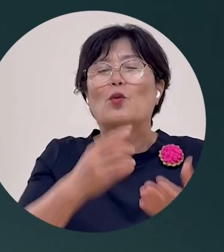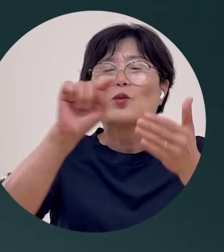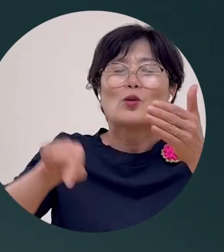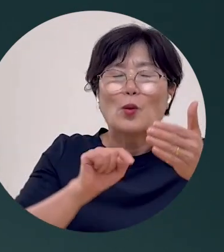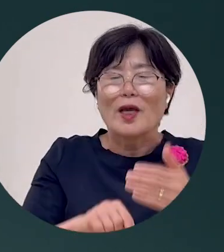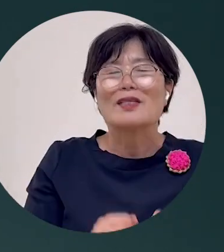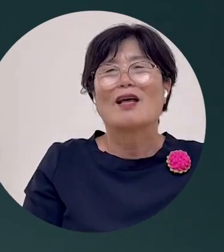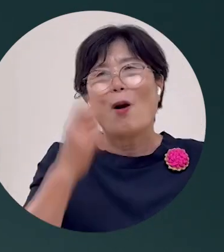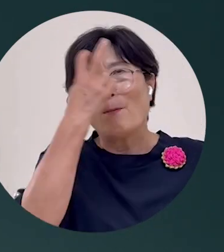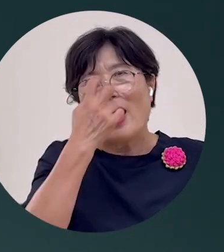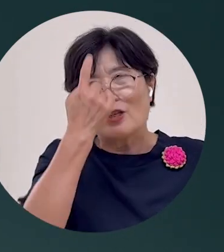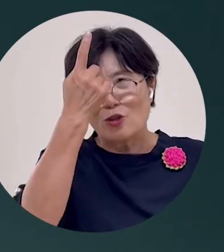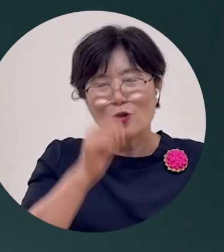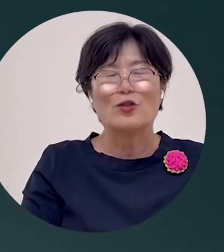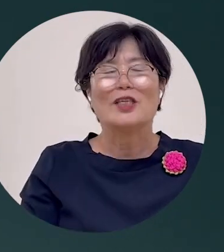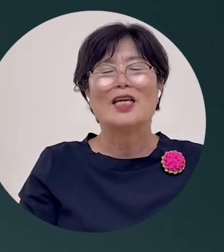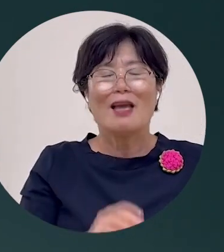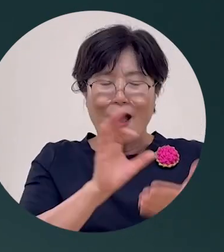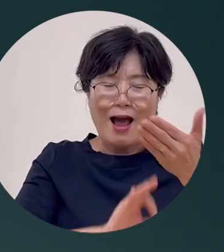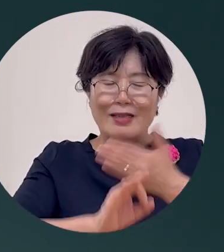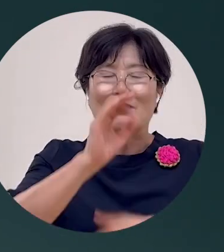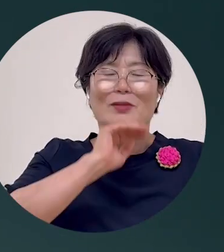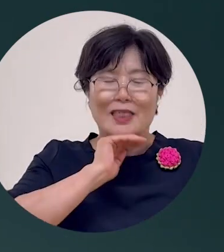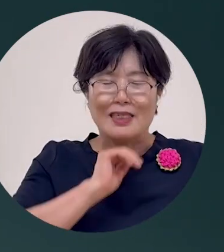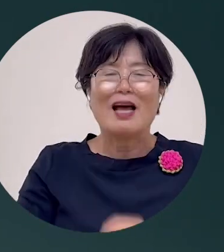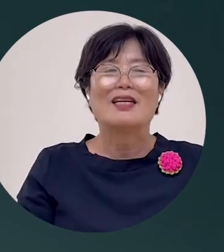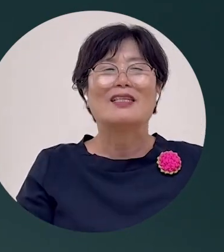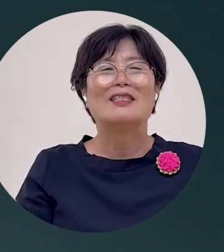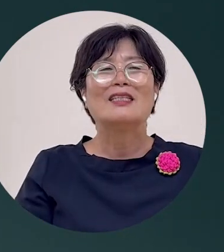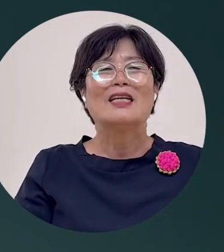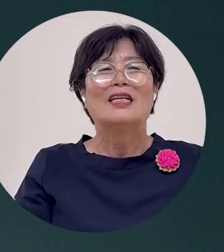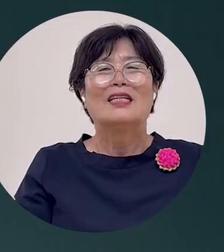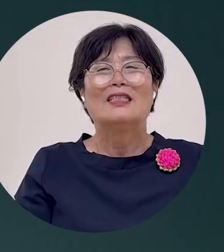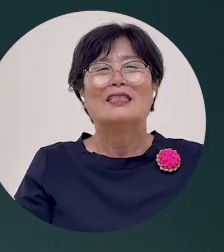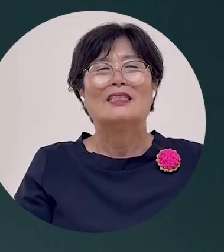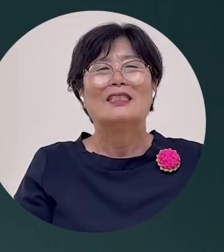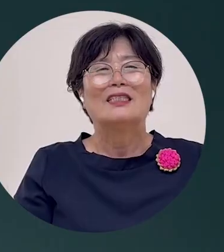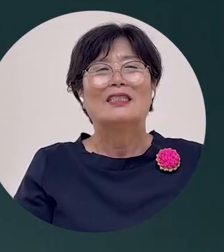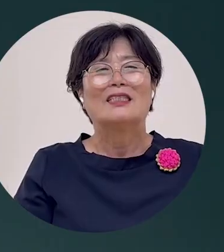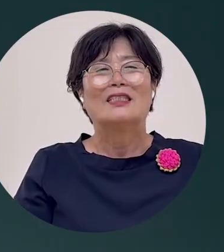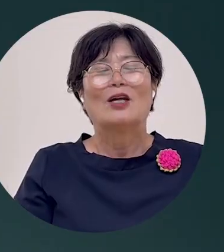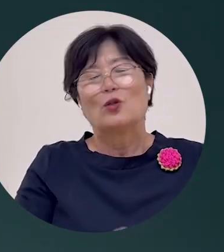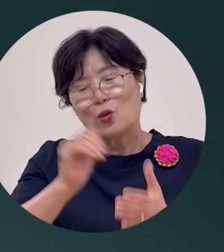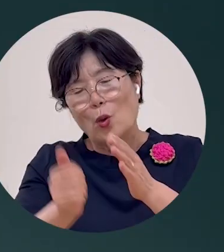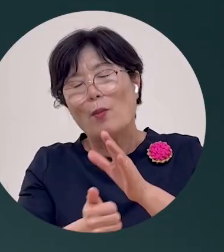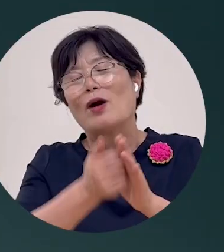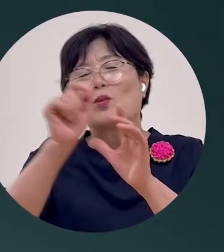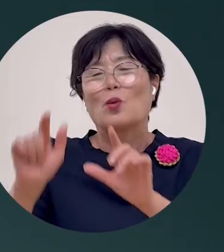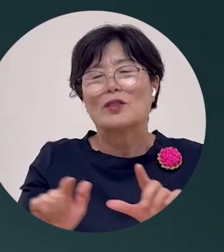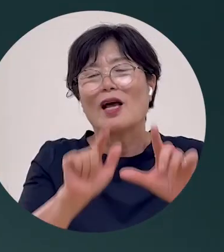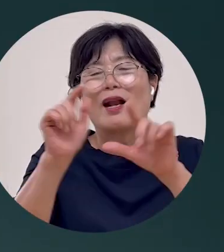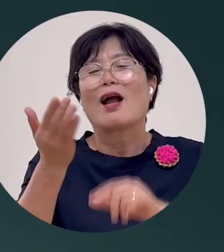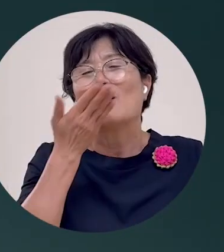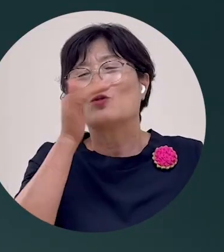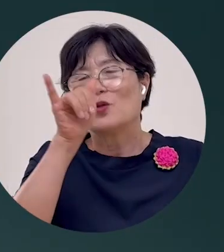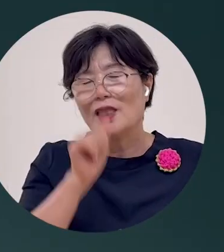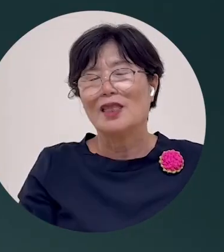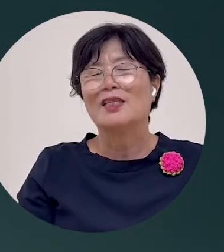기다리는 것처럼 이번 주도 소망으로 살아가는 우리 모두가 될 수 있기를 예수님의 이름으로